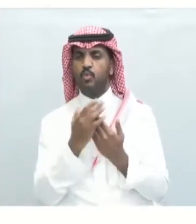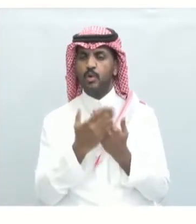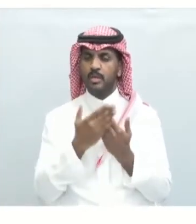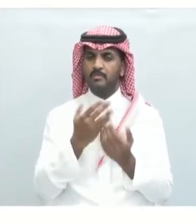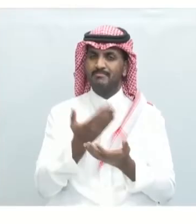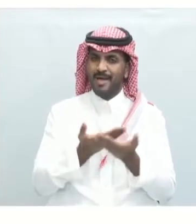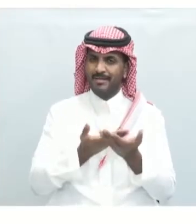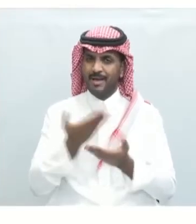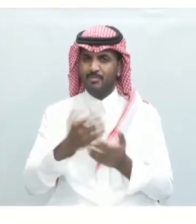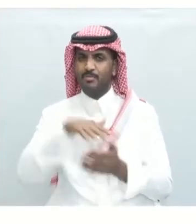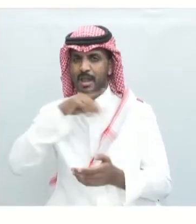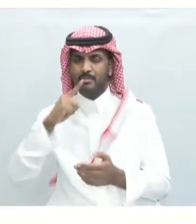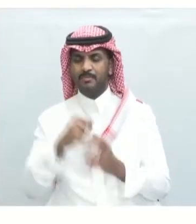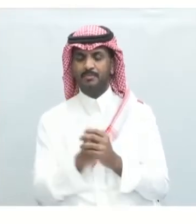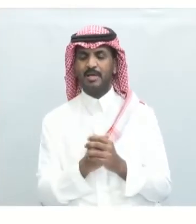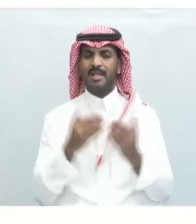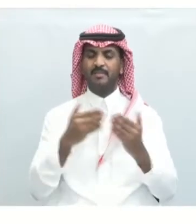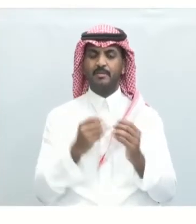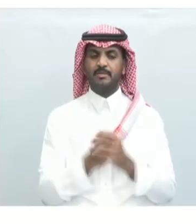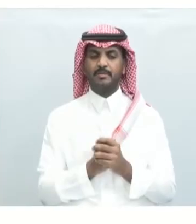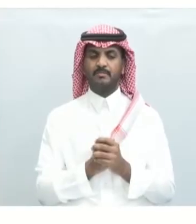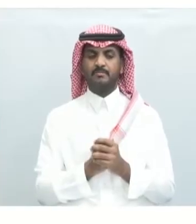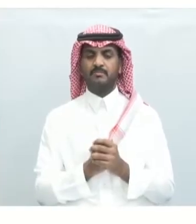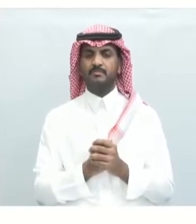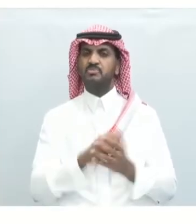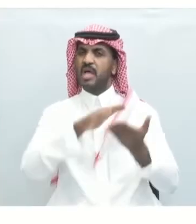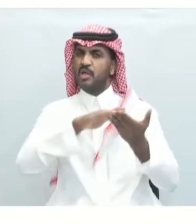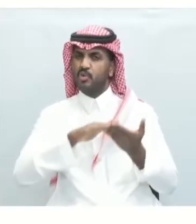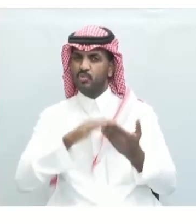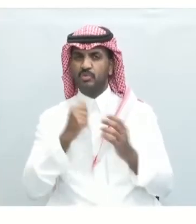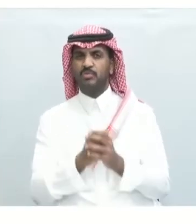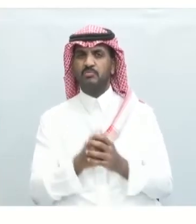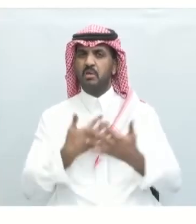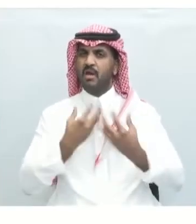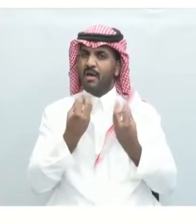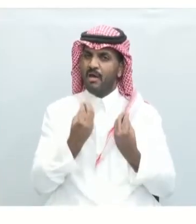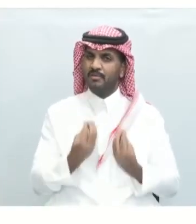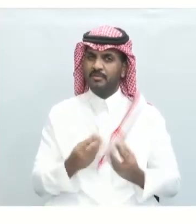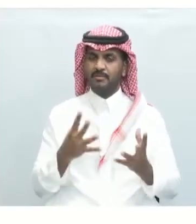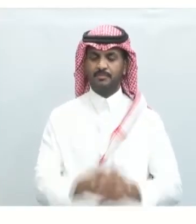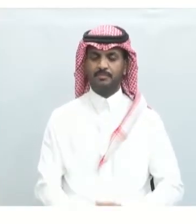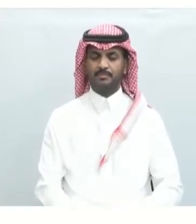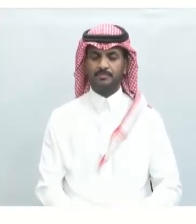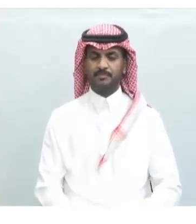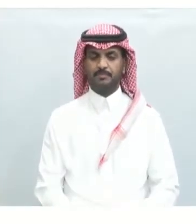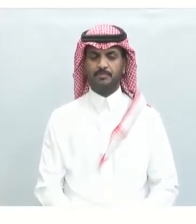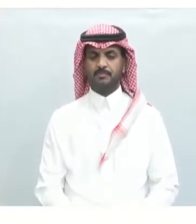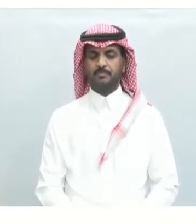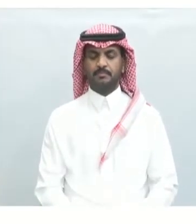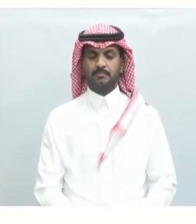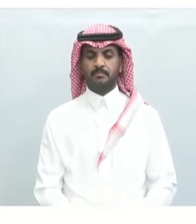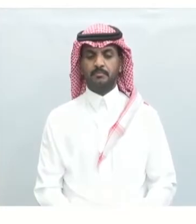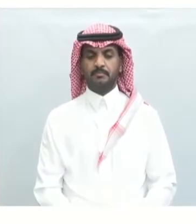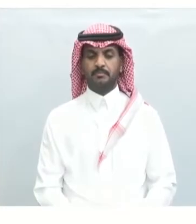هذين الوالدين الذين سعيا على راحتك وسعي على تربيتك